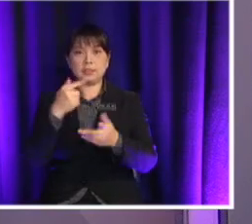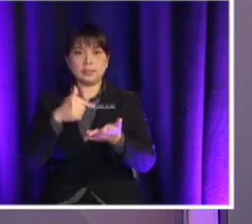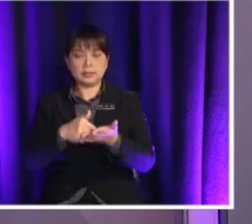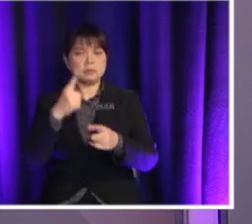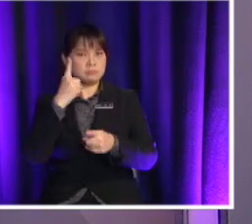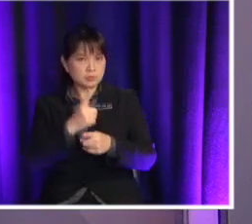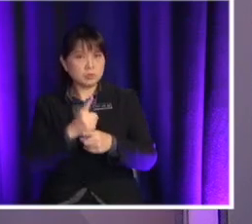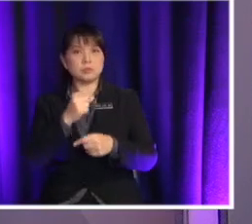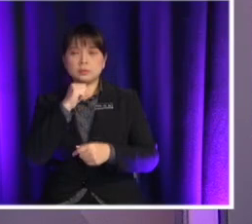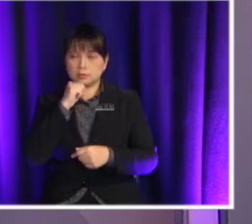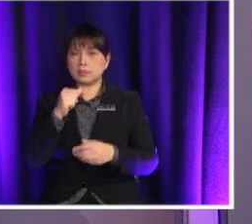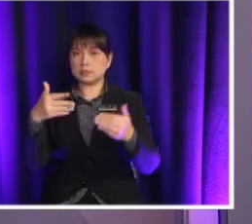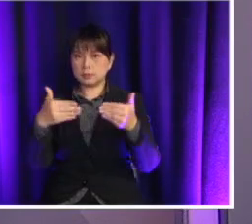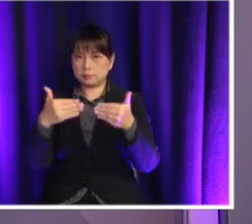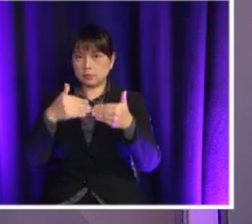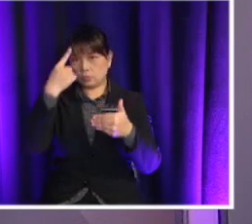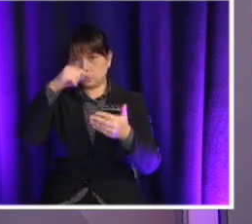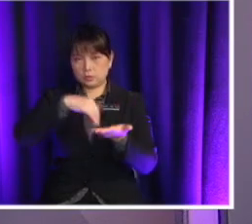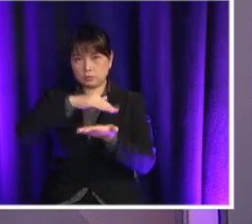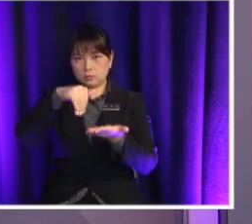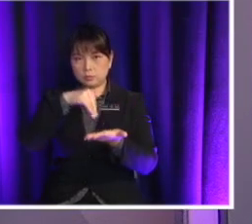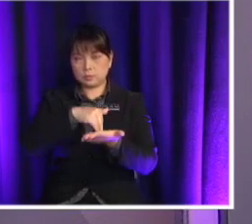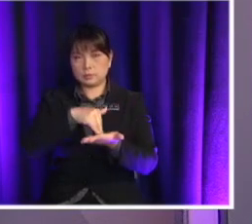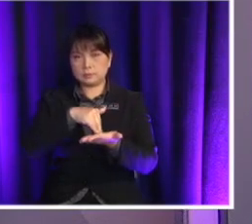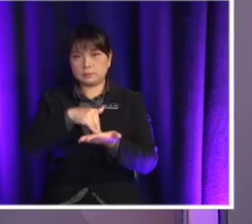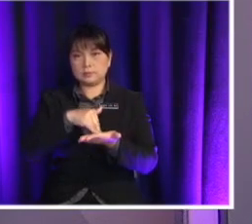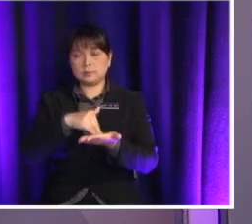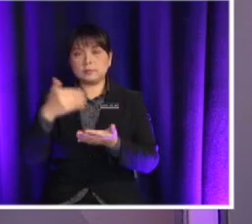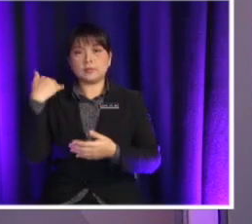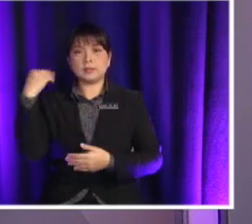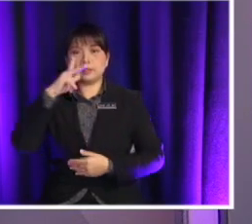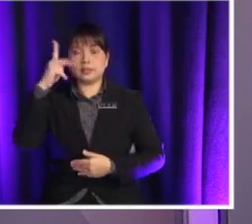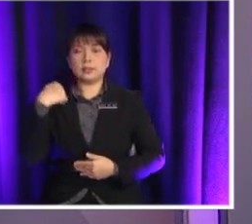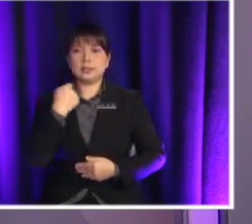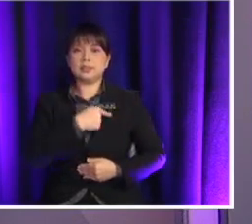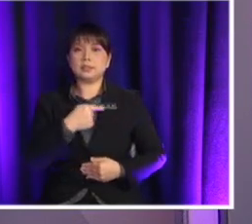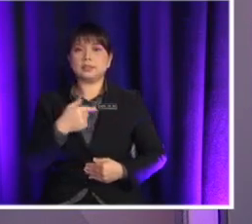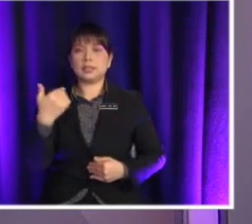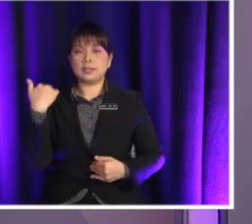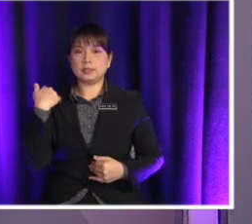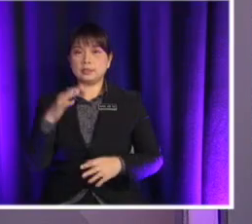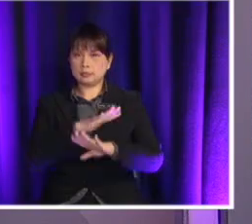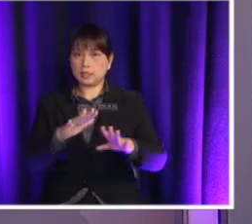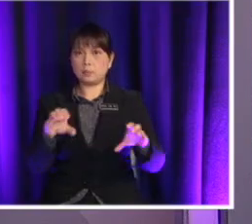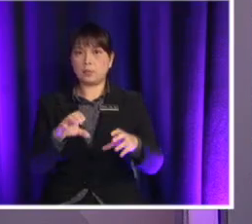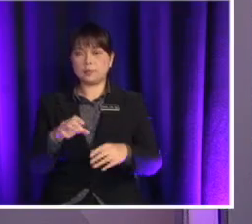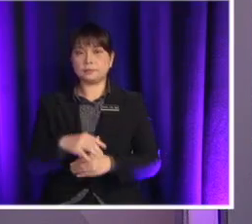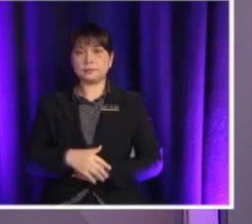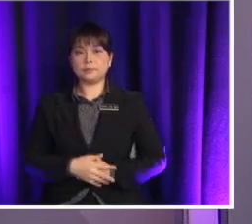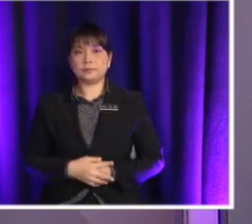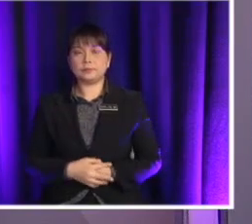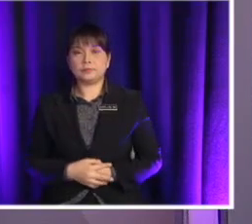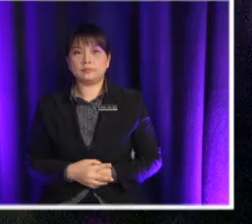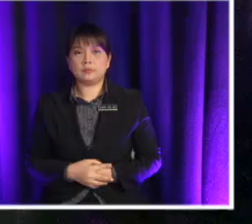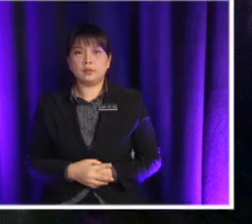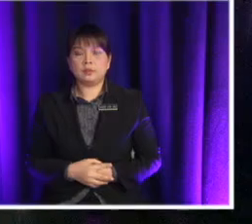kita untuk semua tamatan tu tadi? Adakah kita tertinggal ataupun di mana-mana? Nah, okey. Jadi cikgu, mungkin